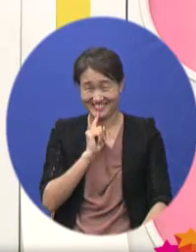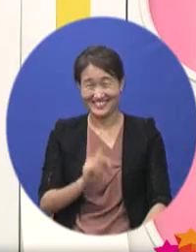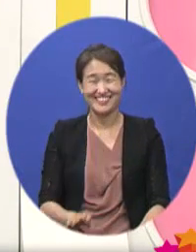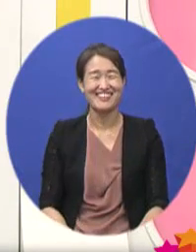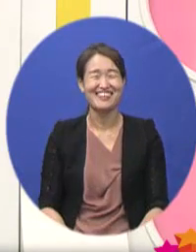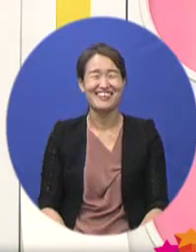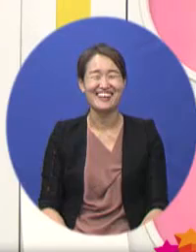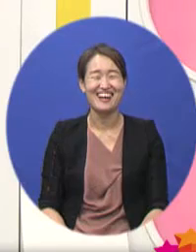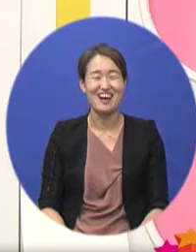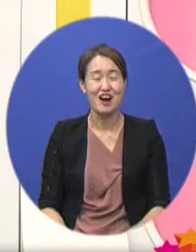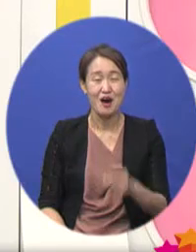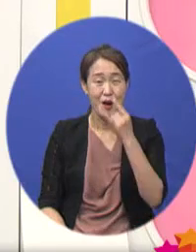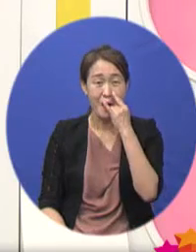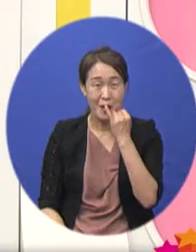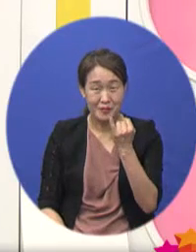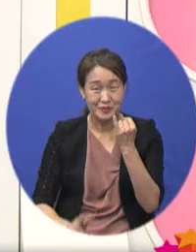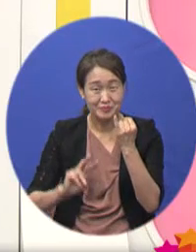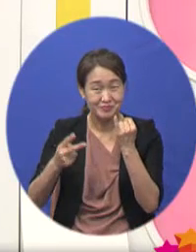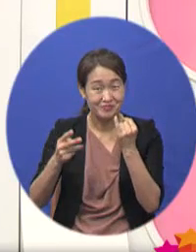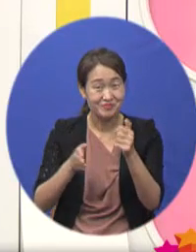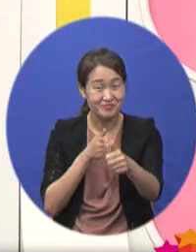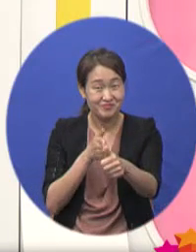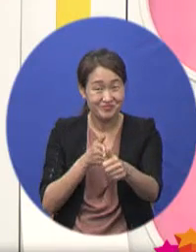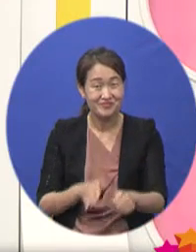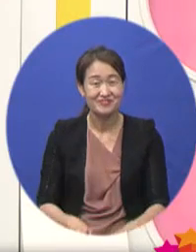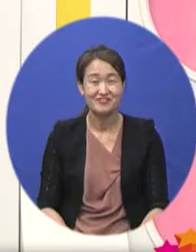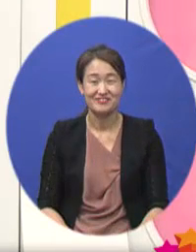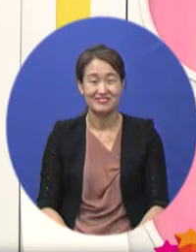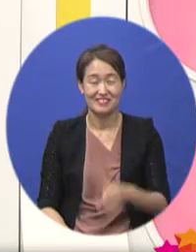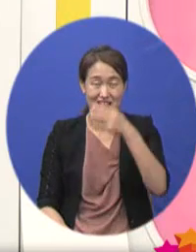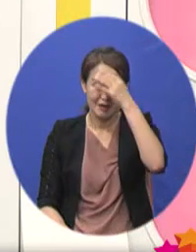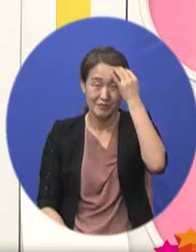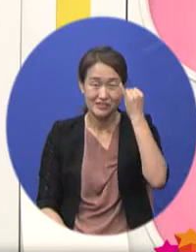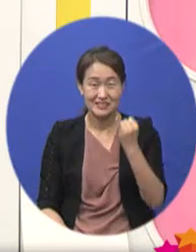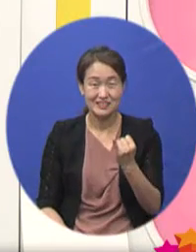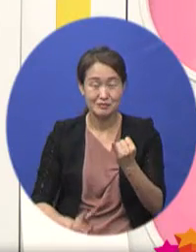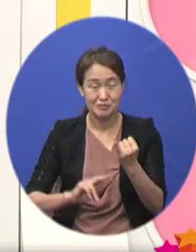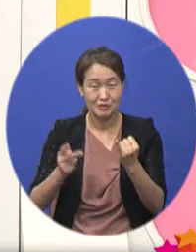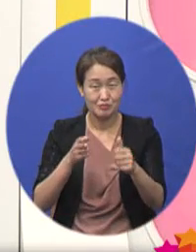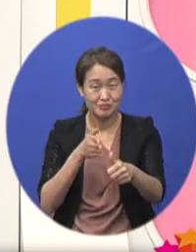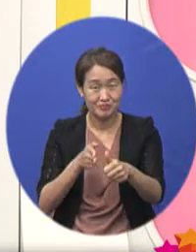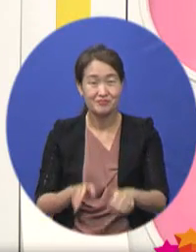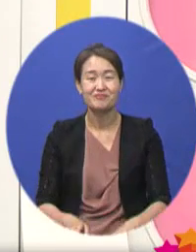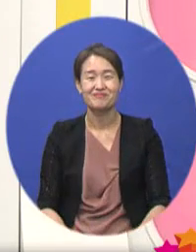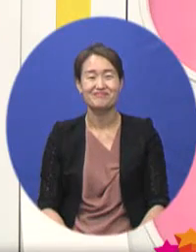봐. 그래요. 예. 자, 우리 어머니 좀 바꿔주세요. 어머니 좀 바꿔주세요, 할머니. 할머니. 예.